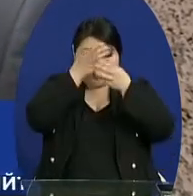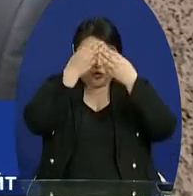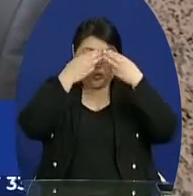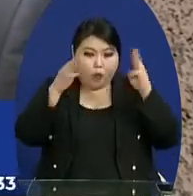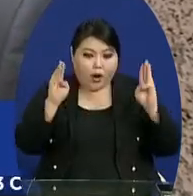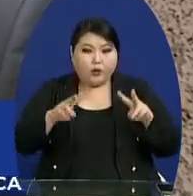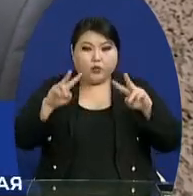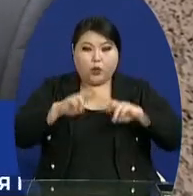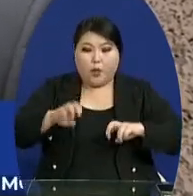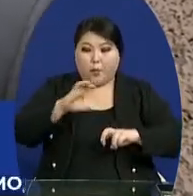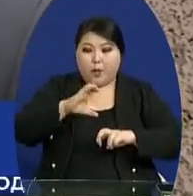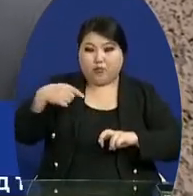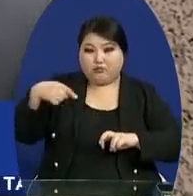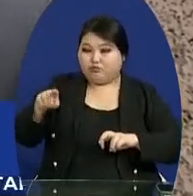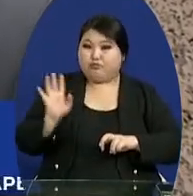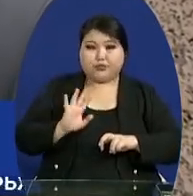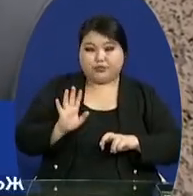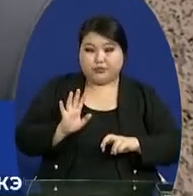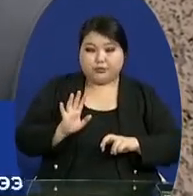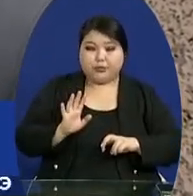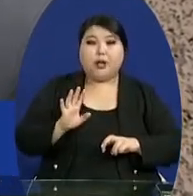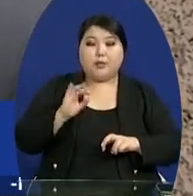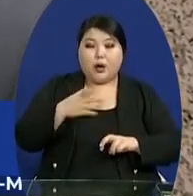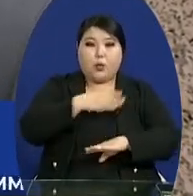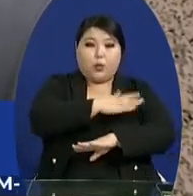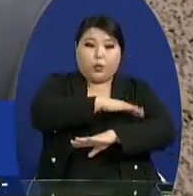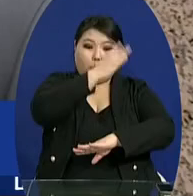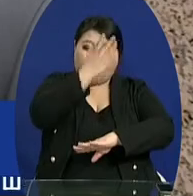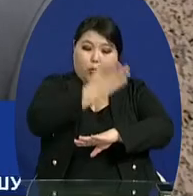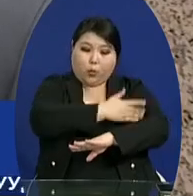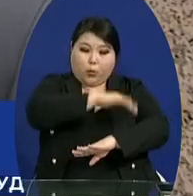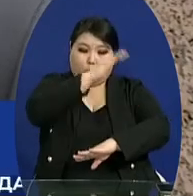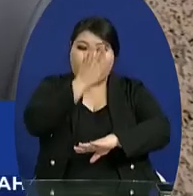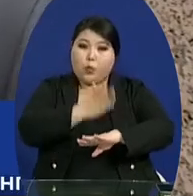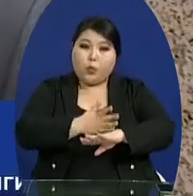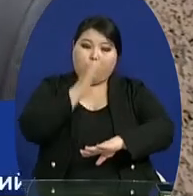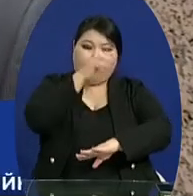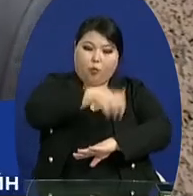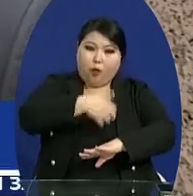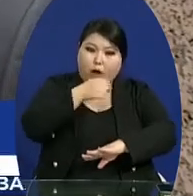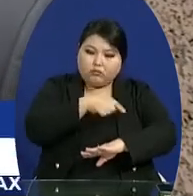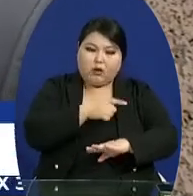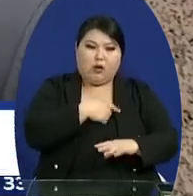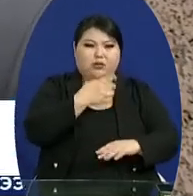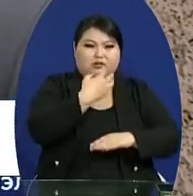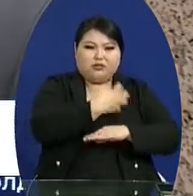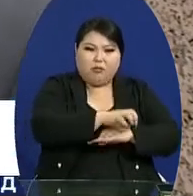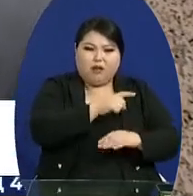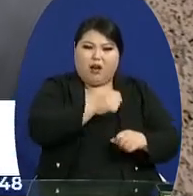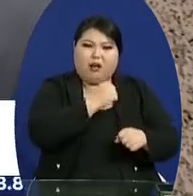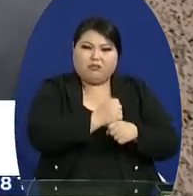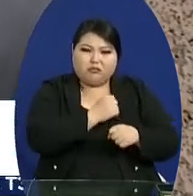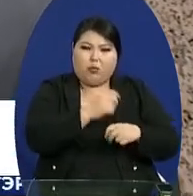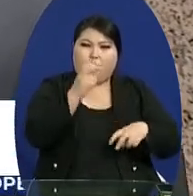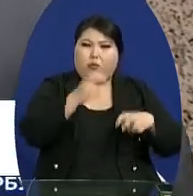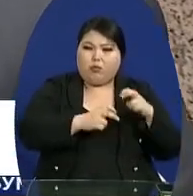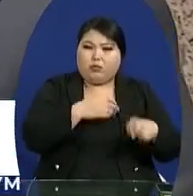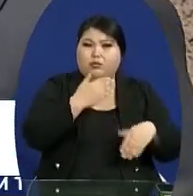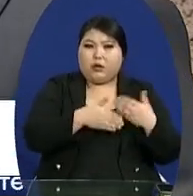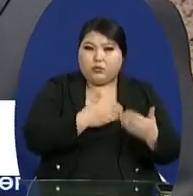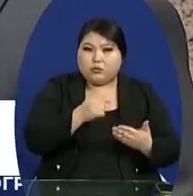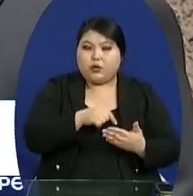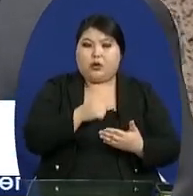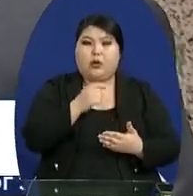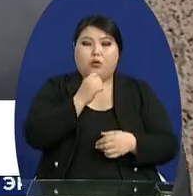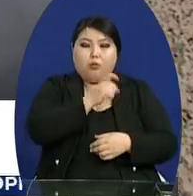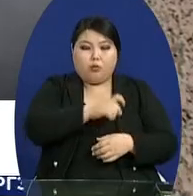байгууллагууд биш тийм ээ. Уул уурхайн үйлдвэрлэл үйлчилгээ эрхэлдэг, уул уурхайн салбартай холбоотой ийм одоо үйл